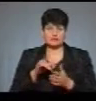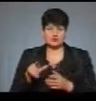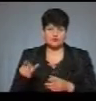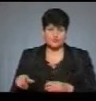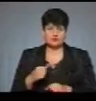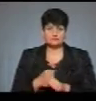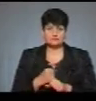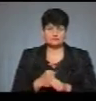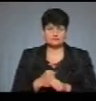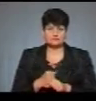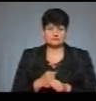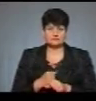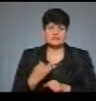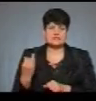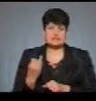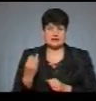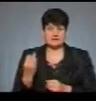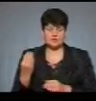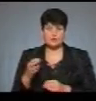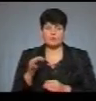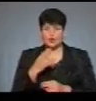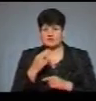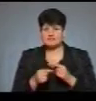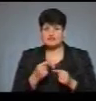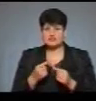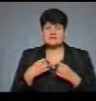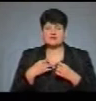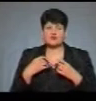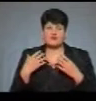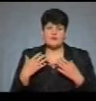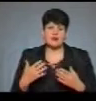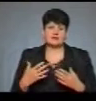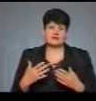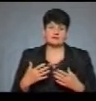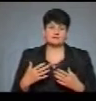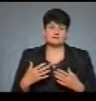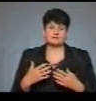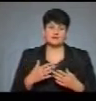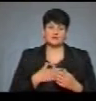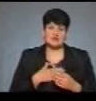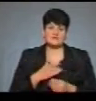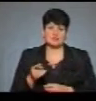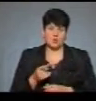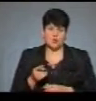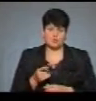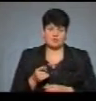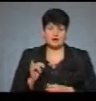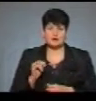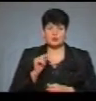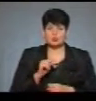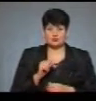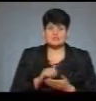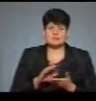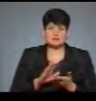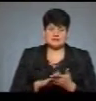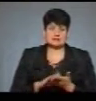розробили певні цікаві історії про звичаї, як святкували свята у нас у Тернополі. І тому